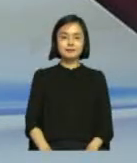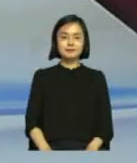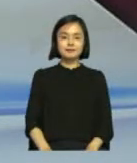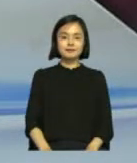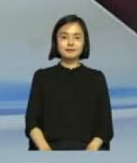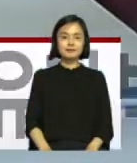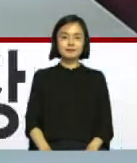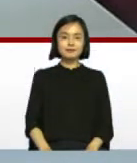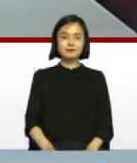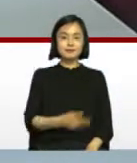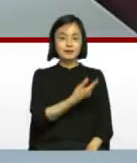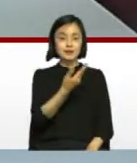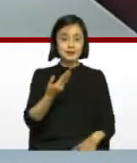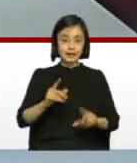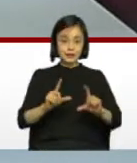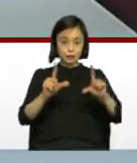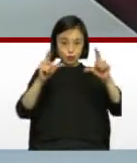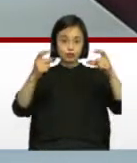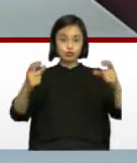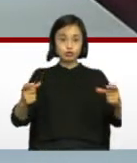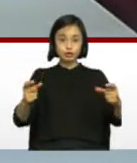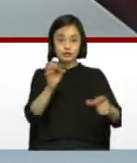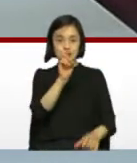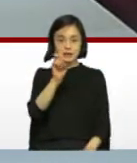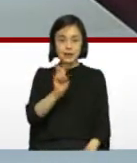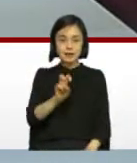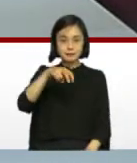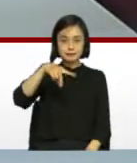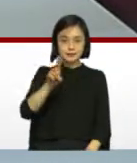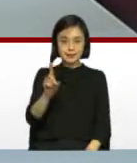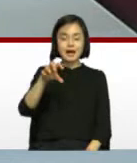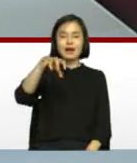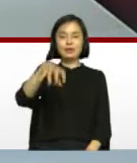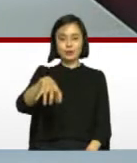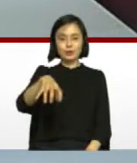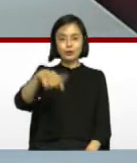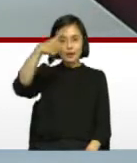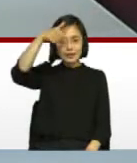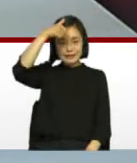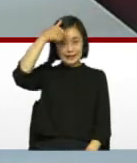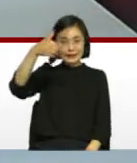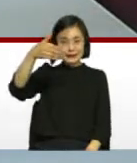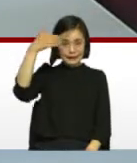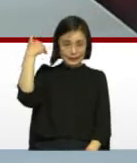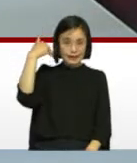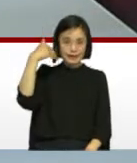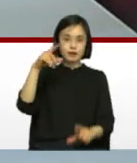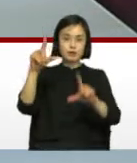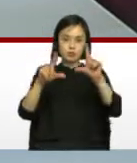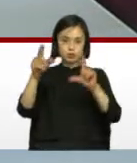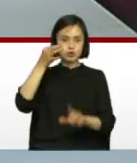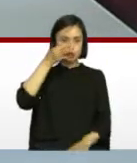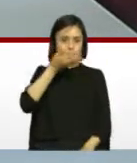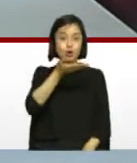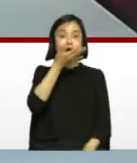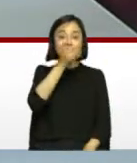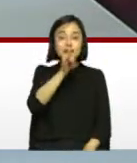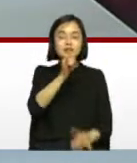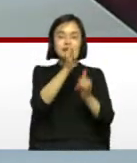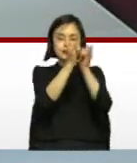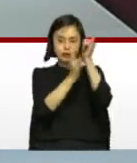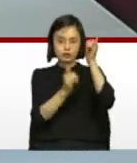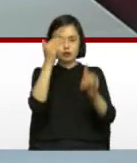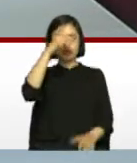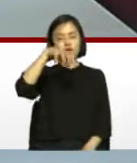강동구 암사동 에선 4 주거지는 고대 인류의 생활상을 엿볼 수 있는 중요한 곳입니다 역사적 가치가 높은 만큼